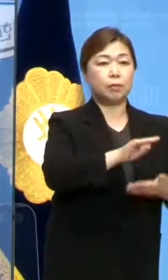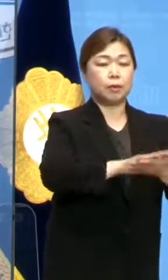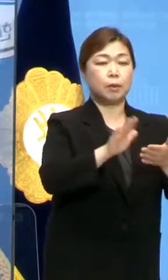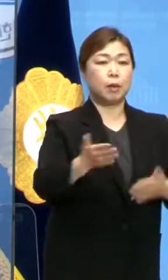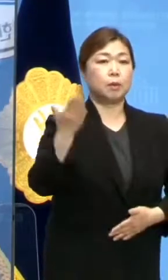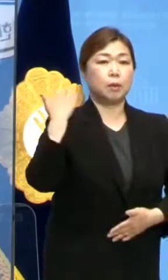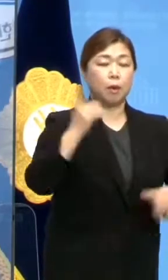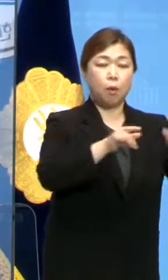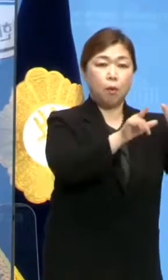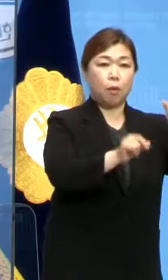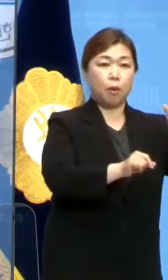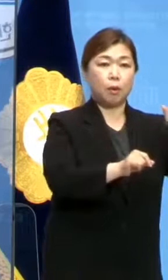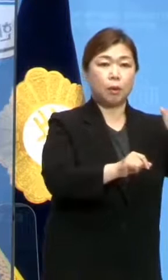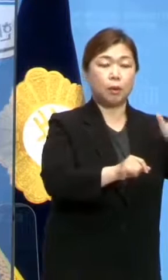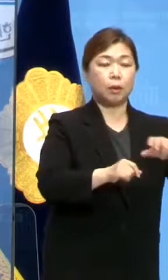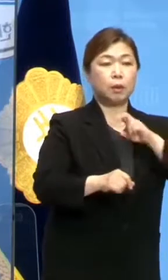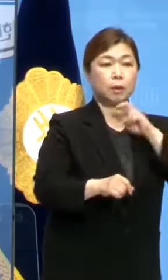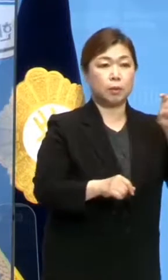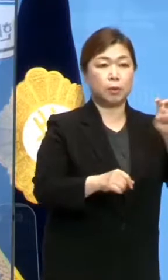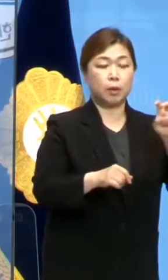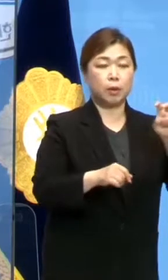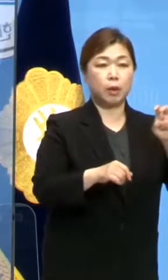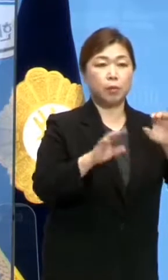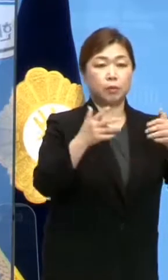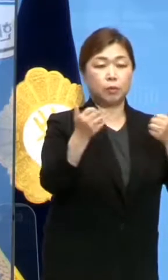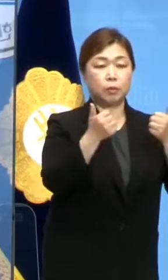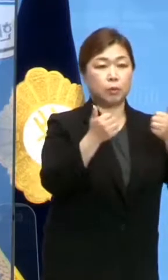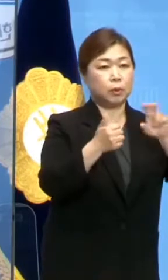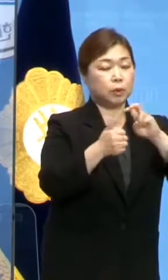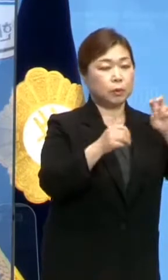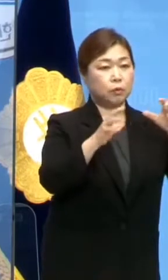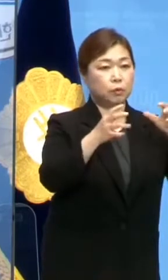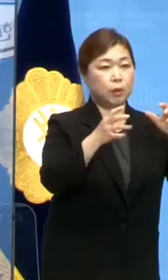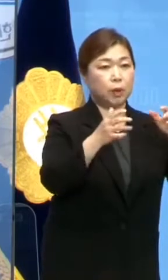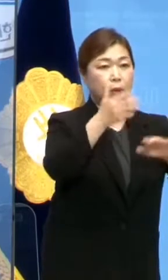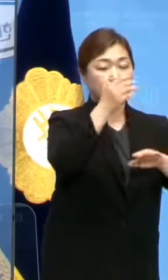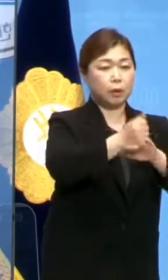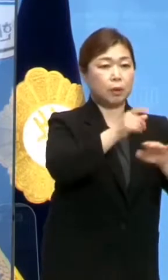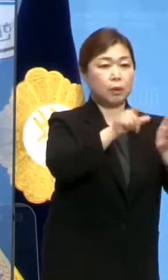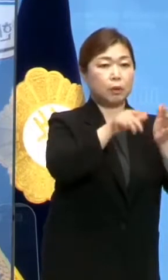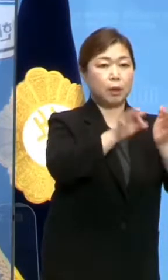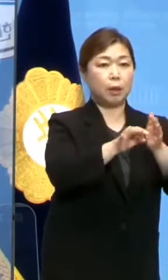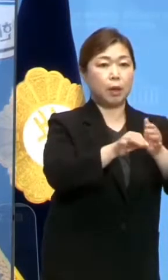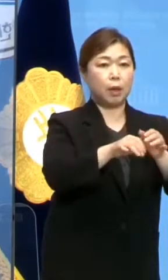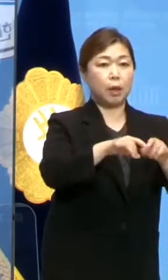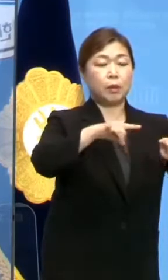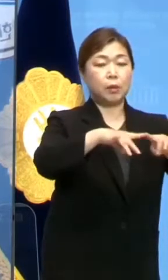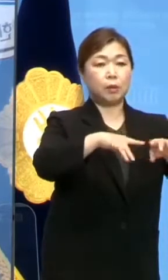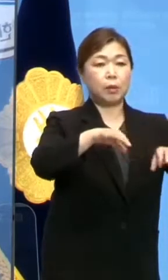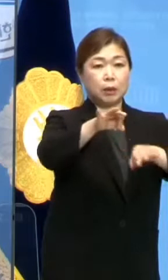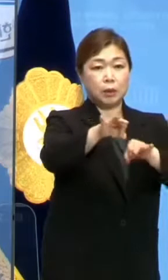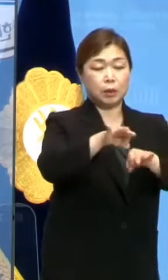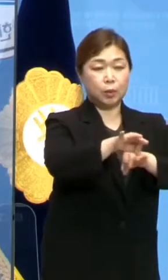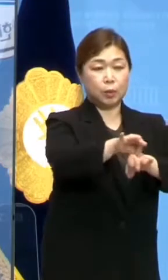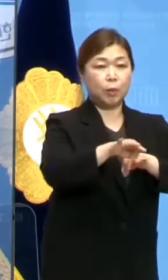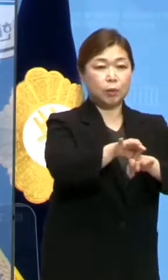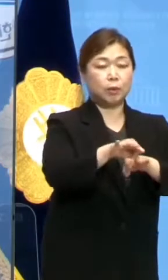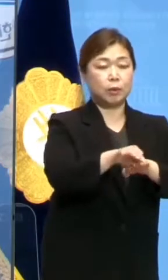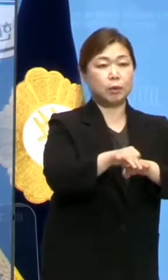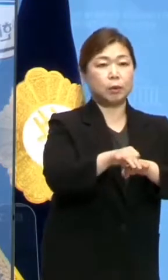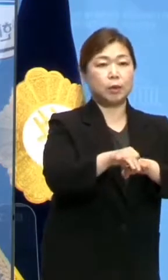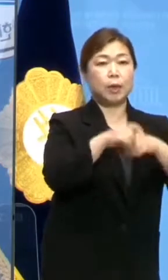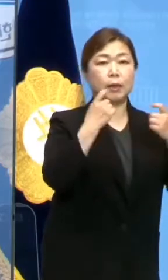지난 5월 20대 국회 막바지에 전동 킥보드 로 대표되는 개인형 이동 장치 의